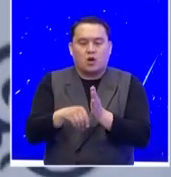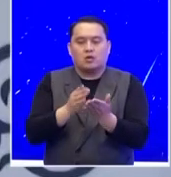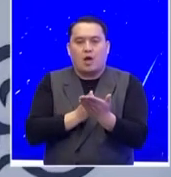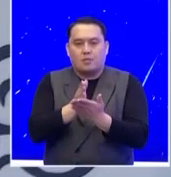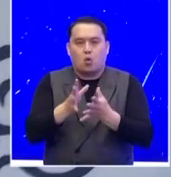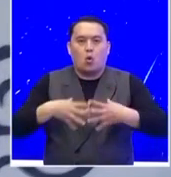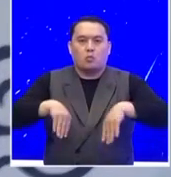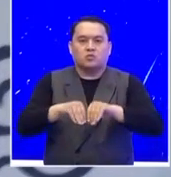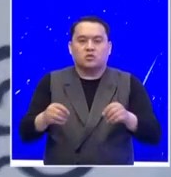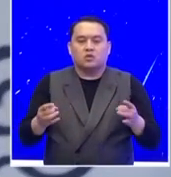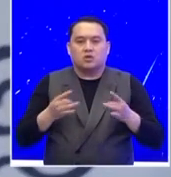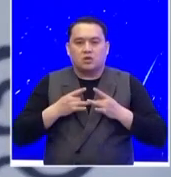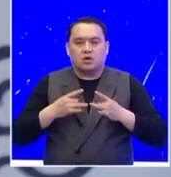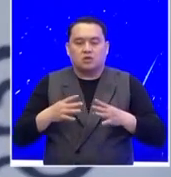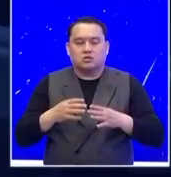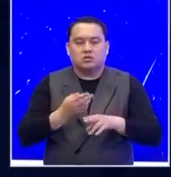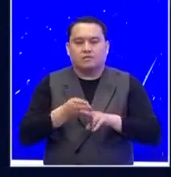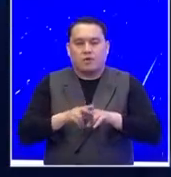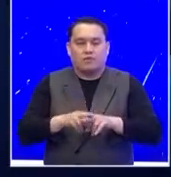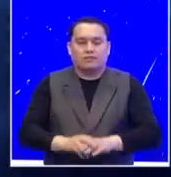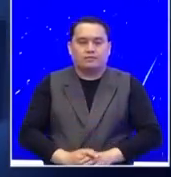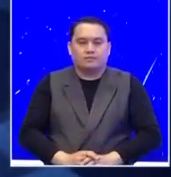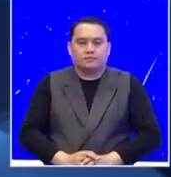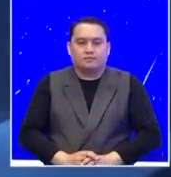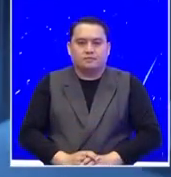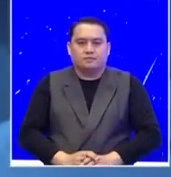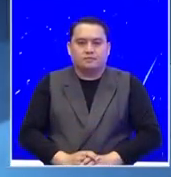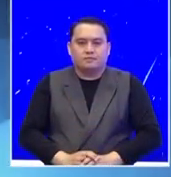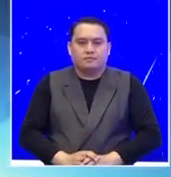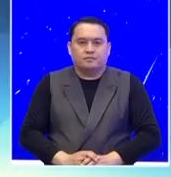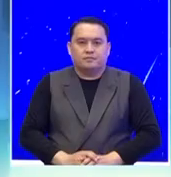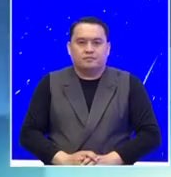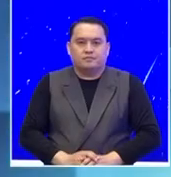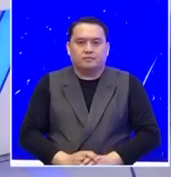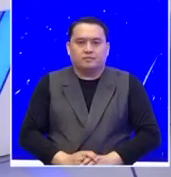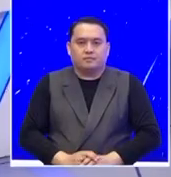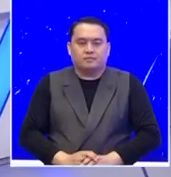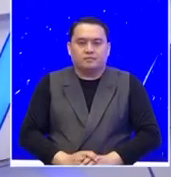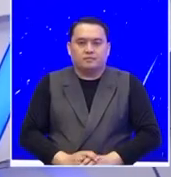направленных на общее развитие несложных упражнений для любителей. Алексей Цой, Надир Хамзин, телеканал ЖТСУ.